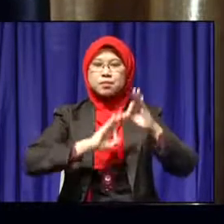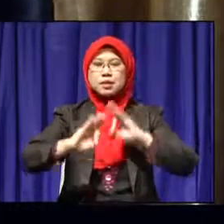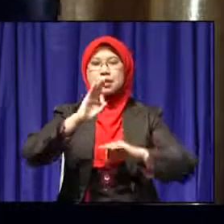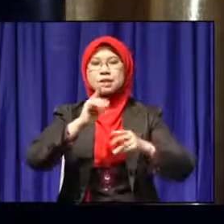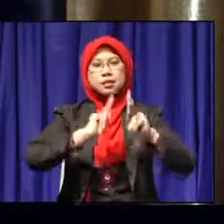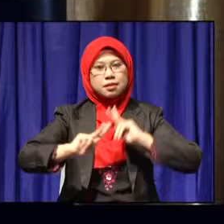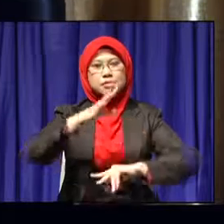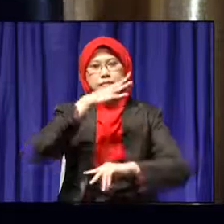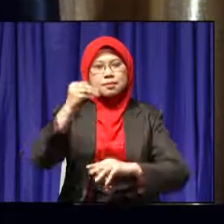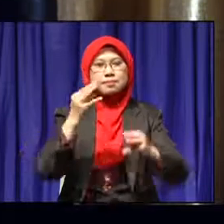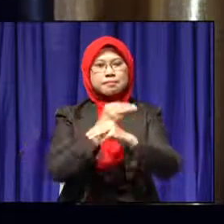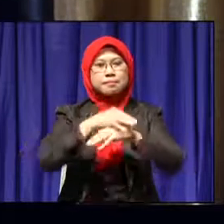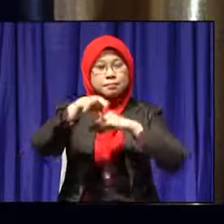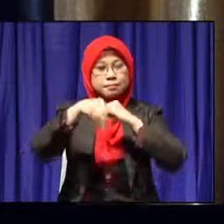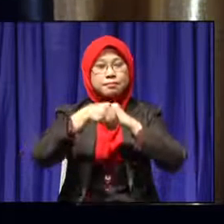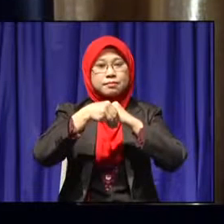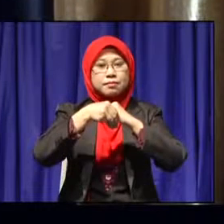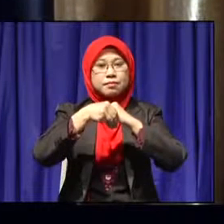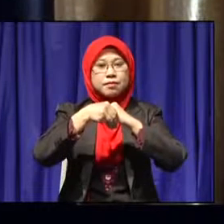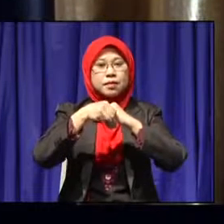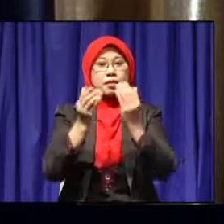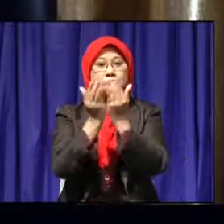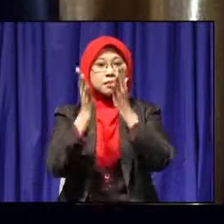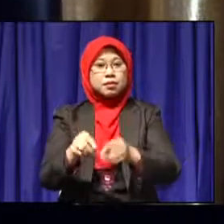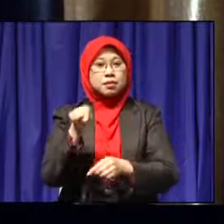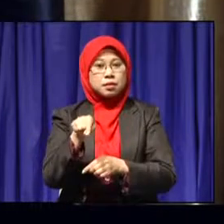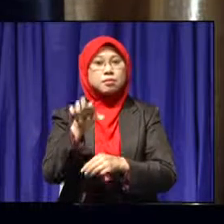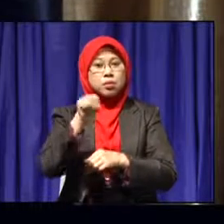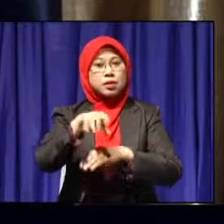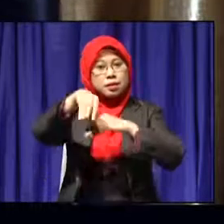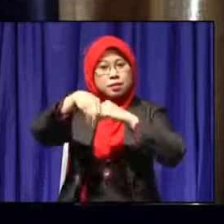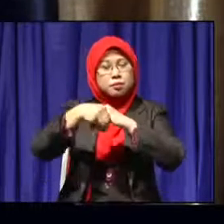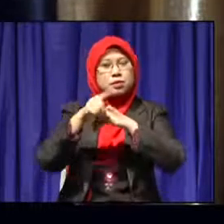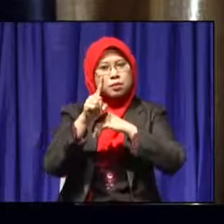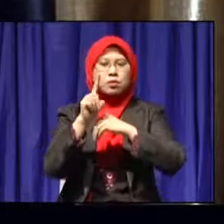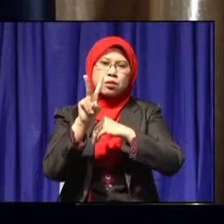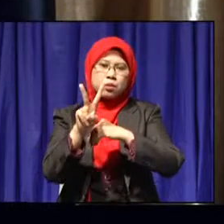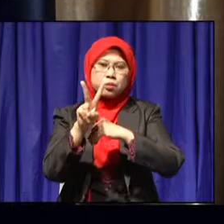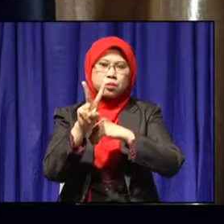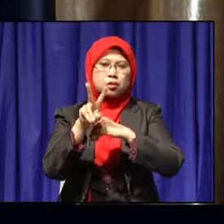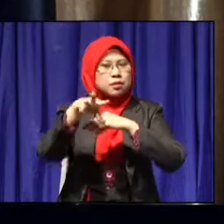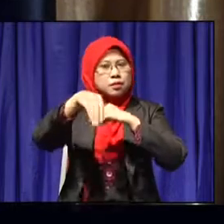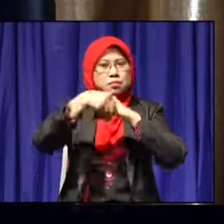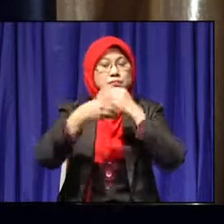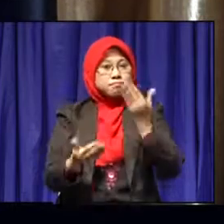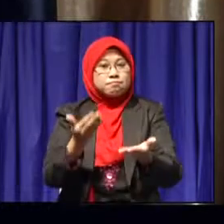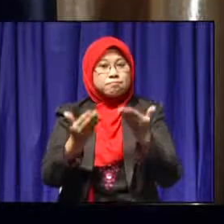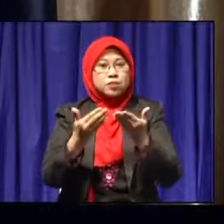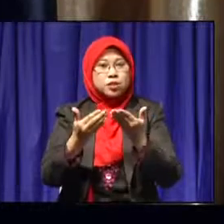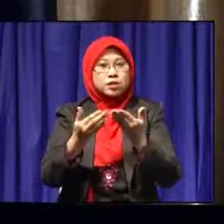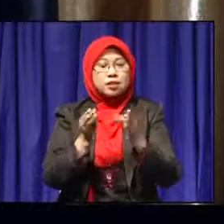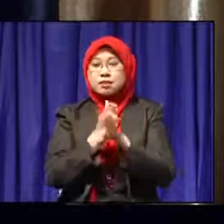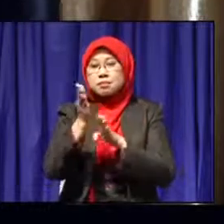kimia dan matematika Bahan berikut juga boleh ngambil 1/2 mata pelajaran tambahan mungkin